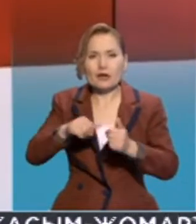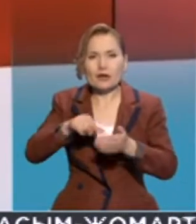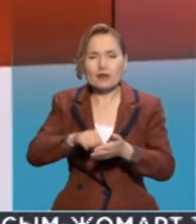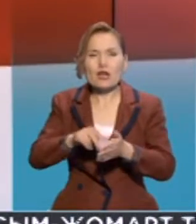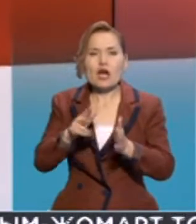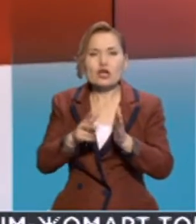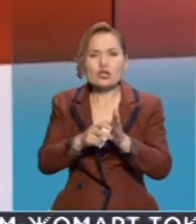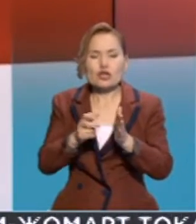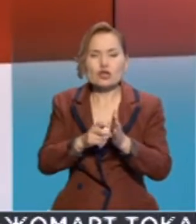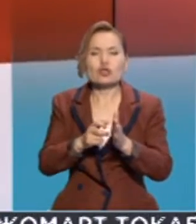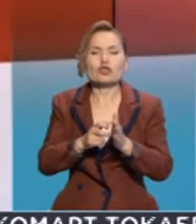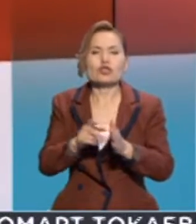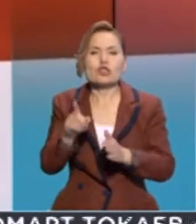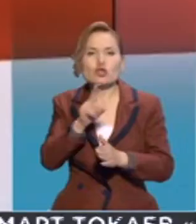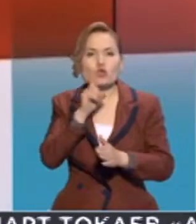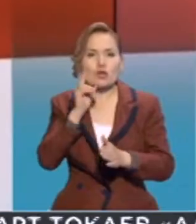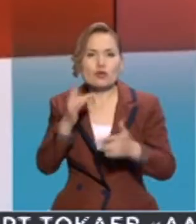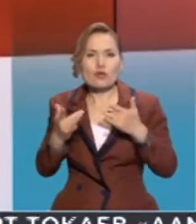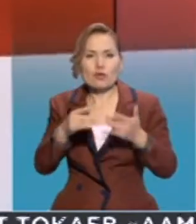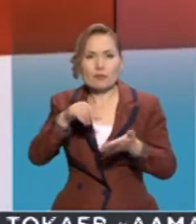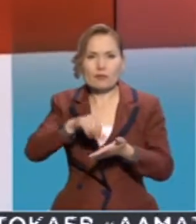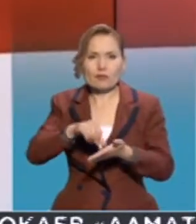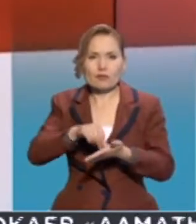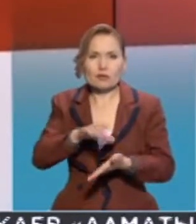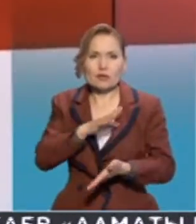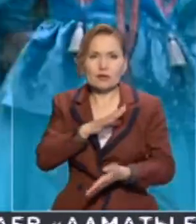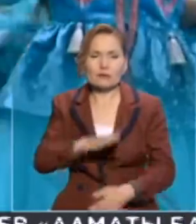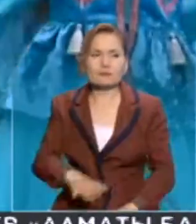жас өнерпаз мерекелік шарада өнер көрсетті.